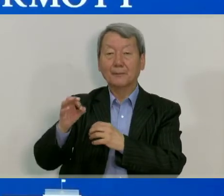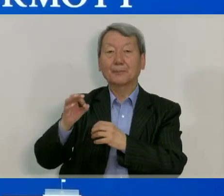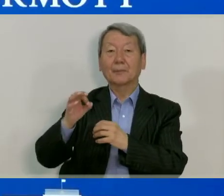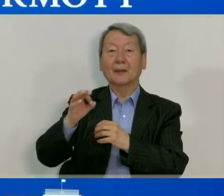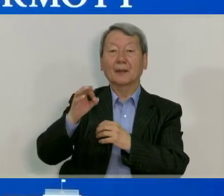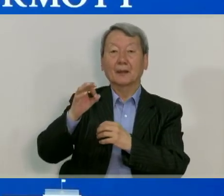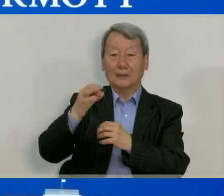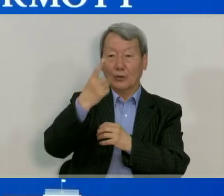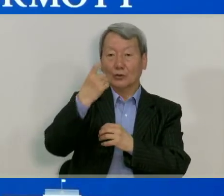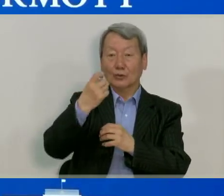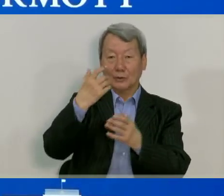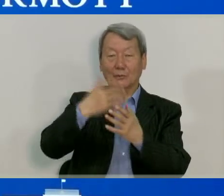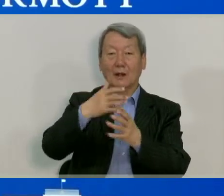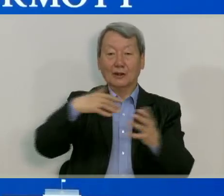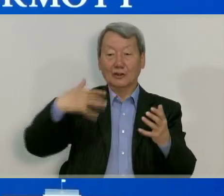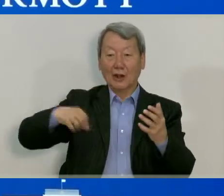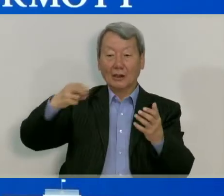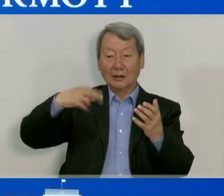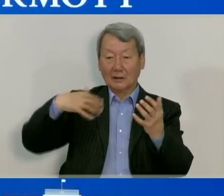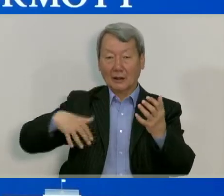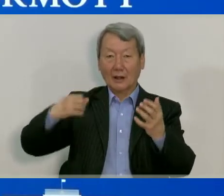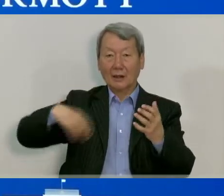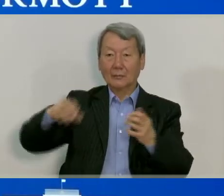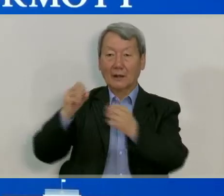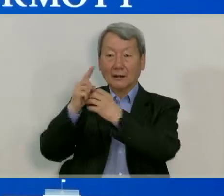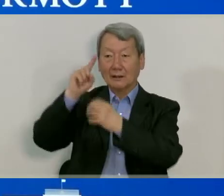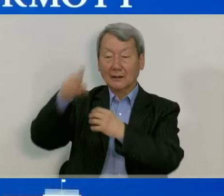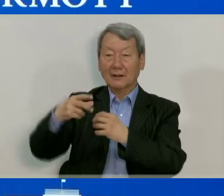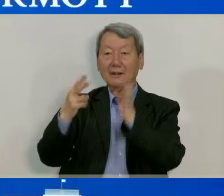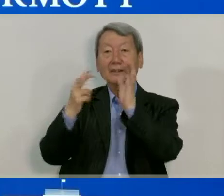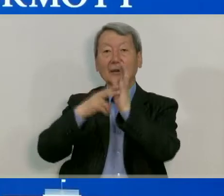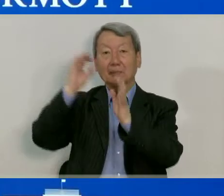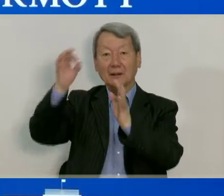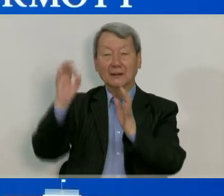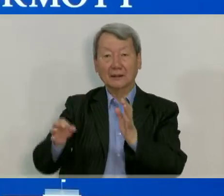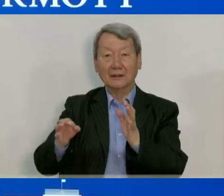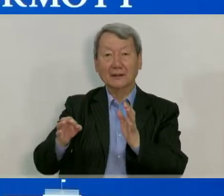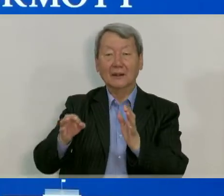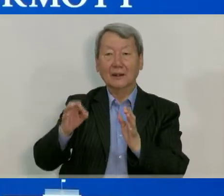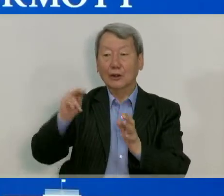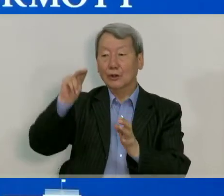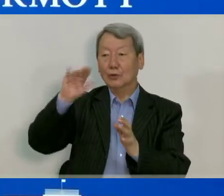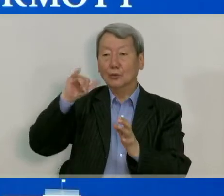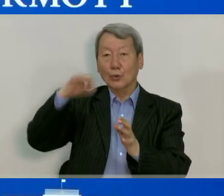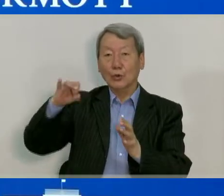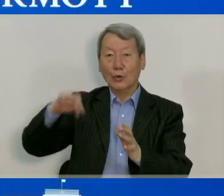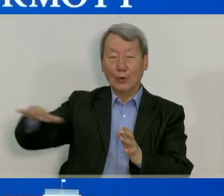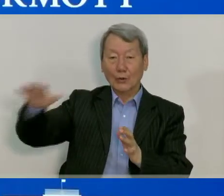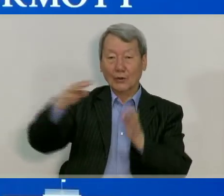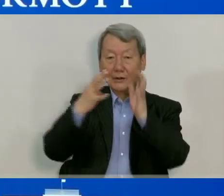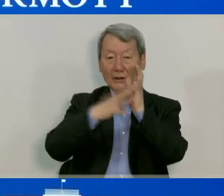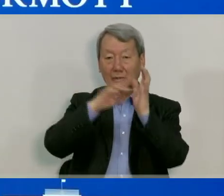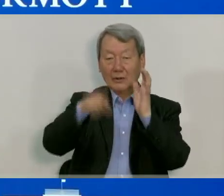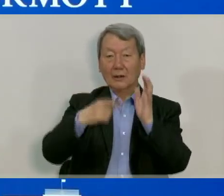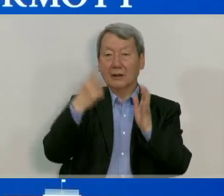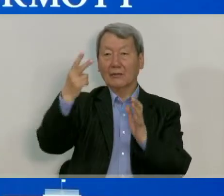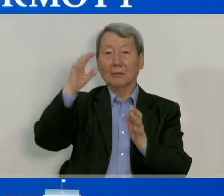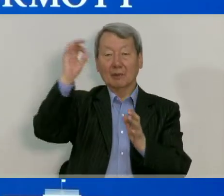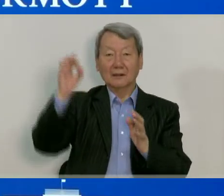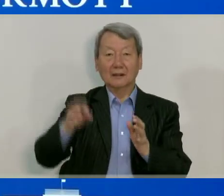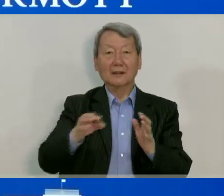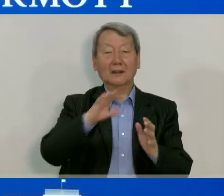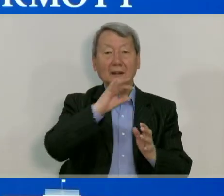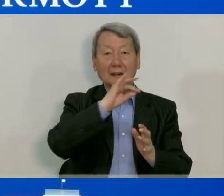13,3% на 100 тысяч, Джалабадская область – 11,7%, Чуйская область